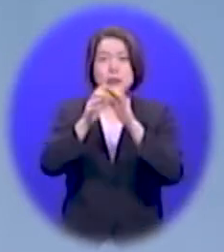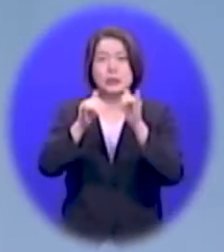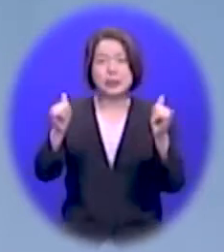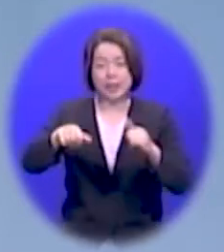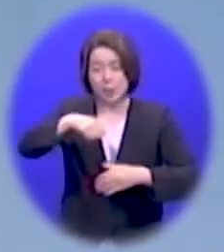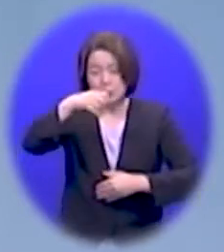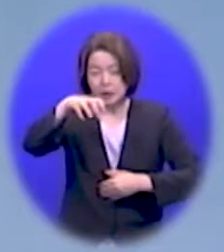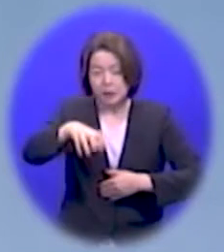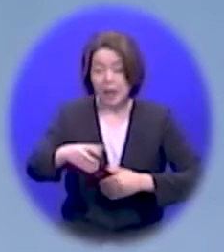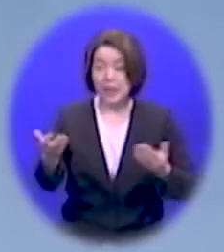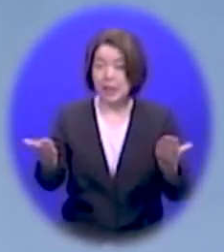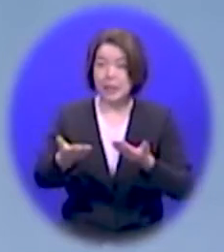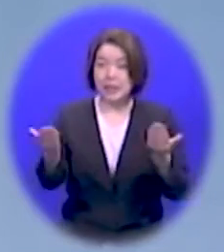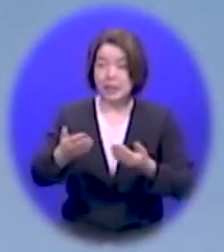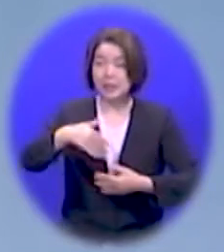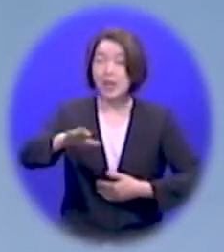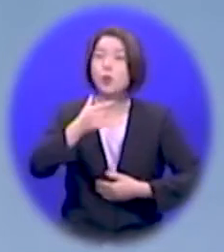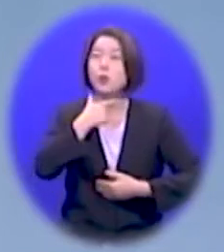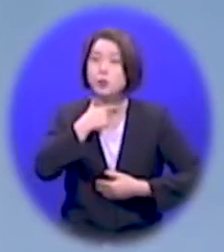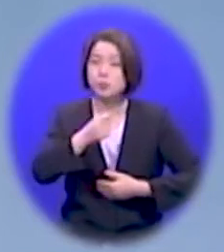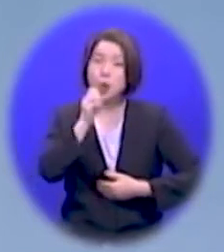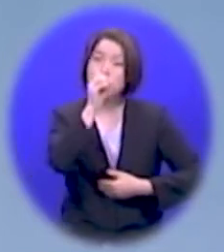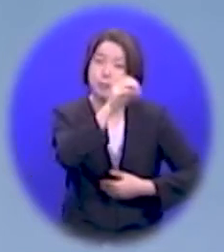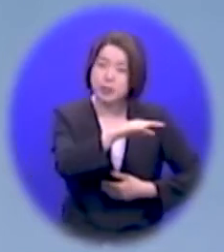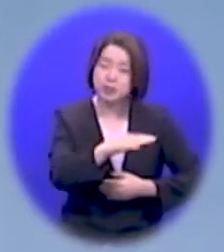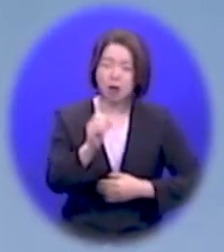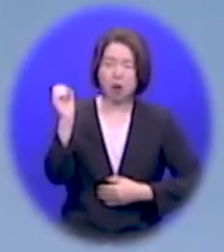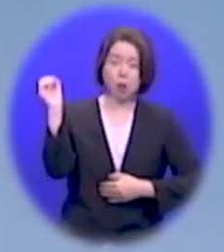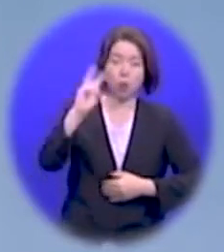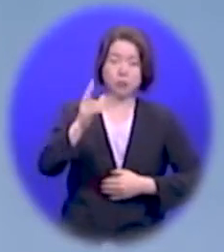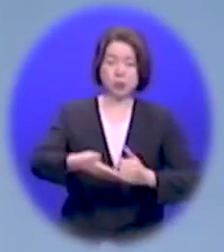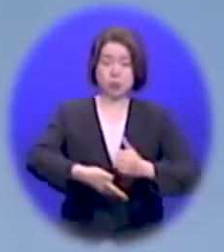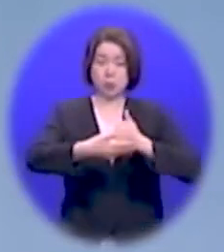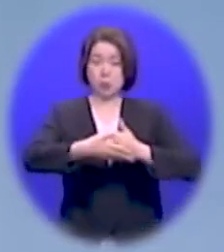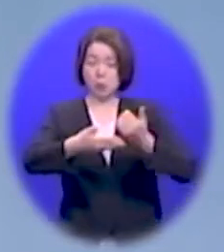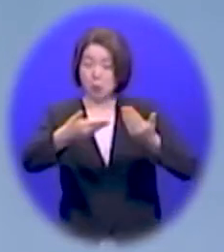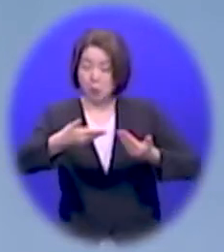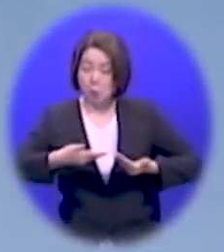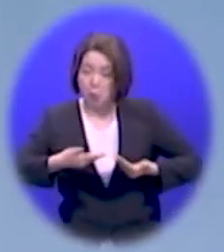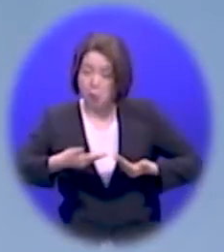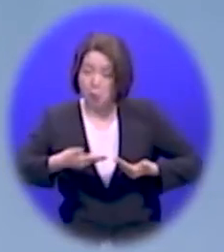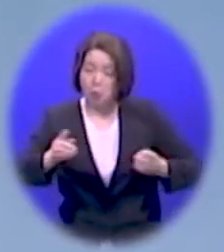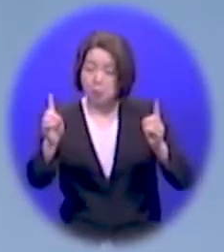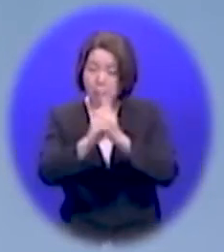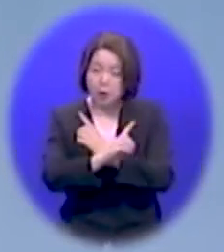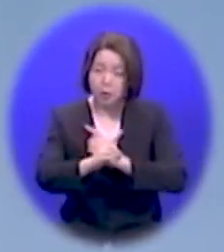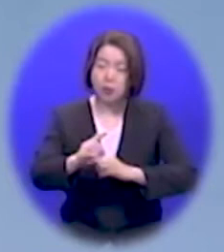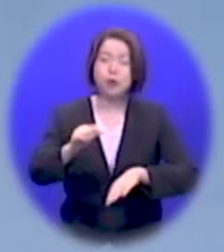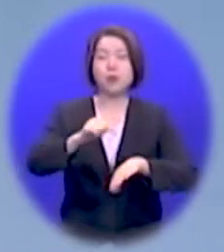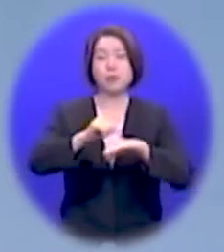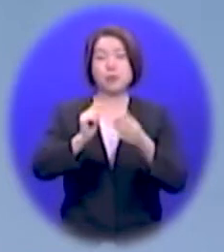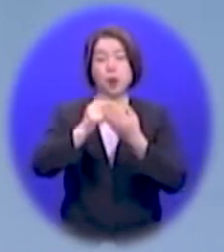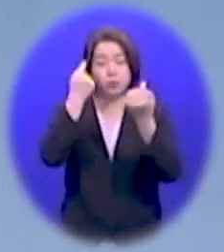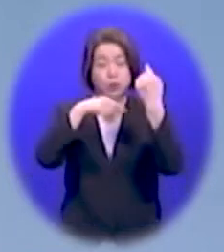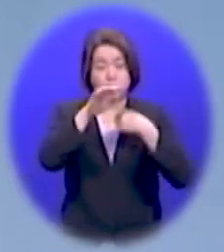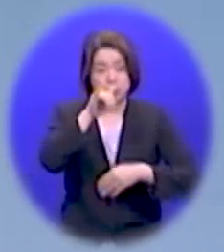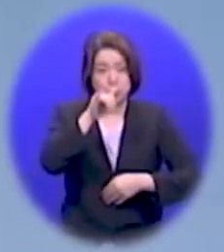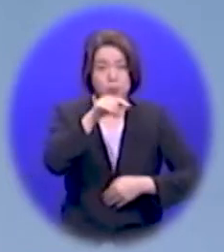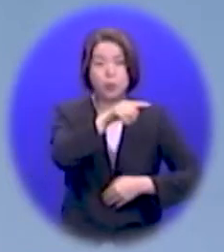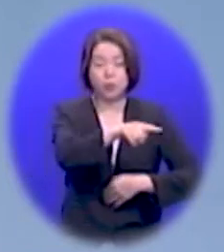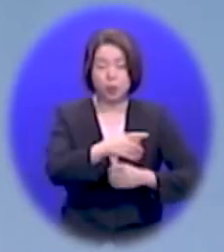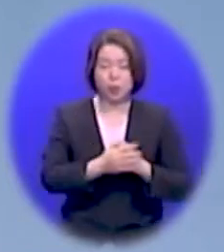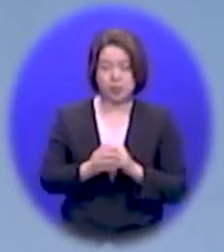해보겠다고 하는 순간에 갑자기 대우가 달라졌다고 해서 마음이 상해 있는데 너가 열심히